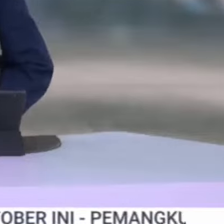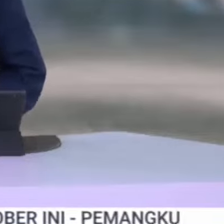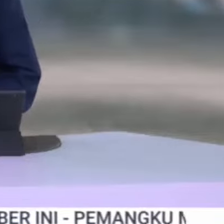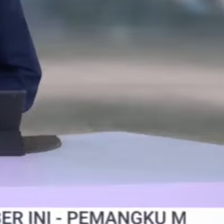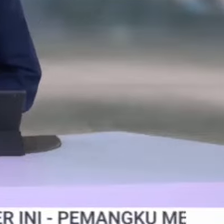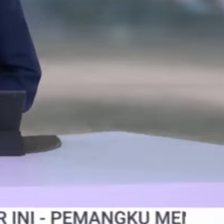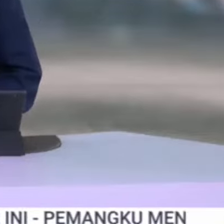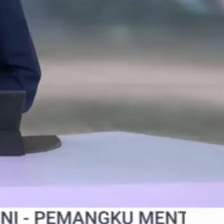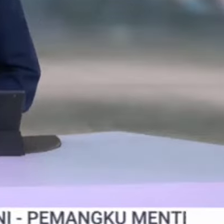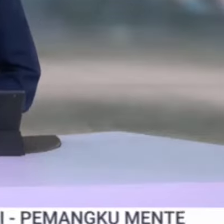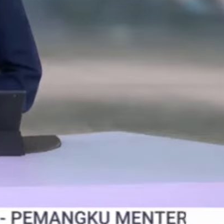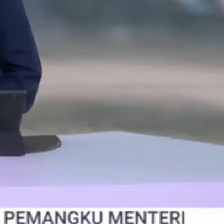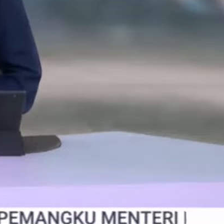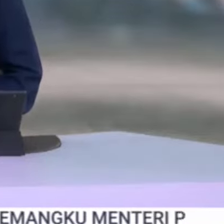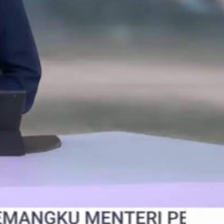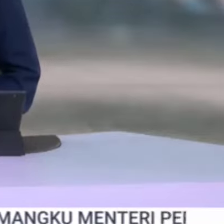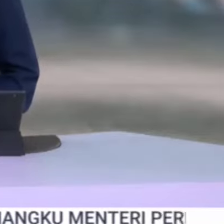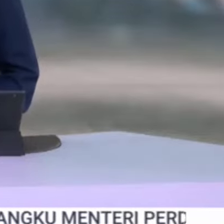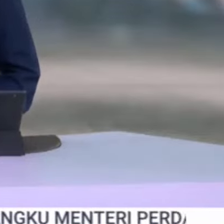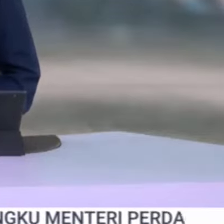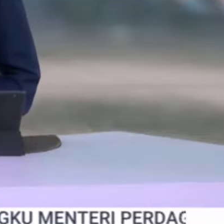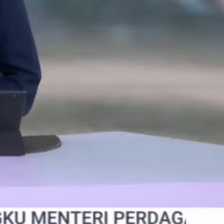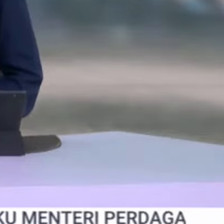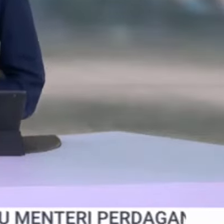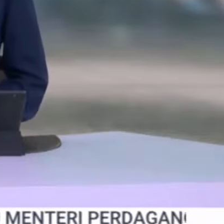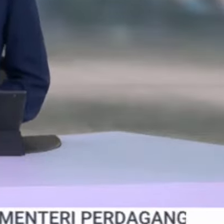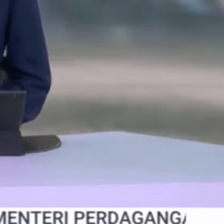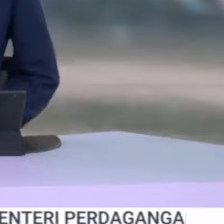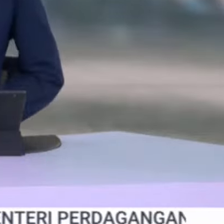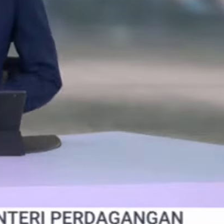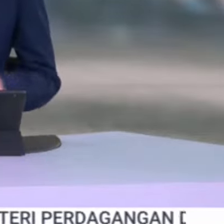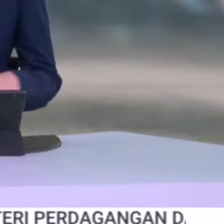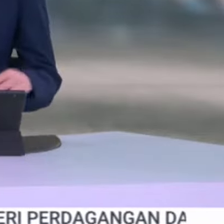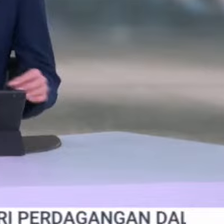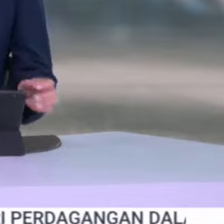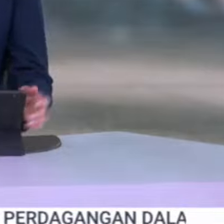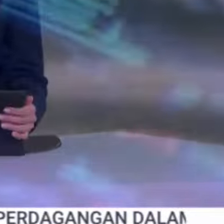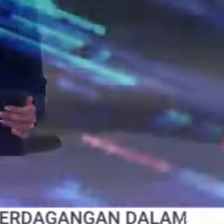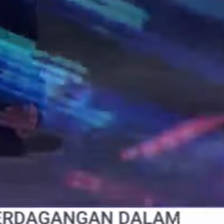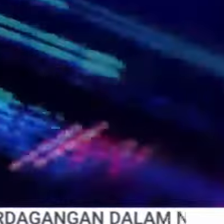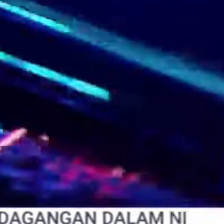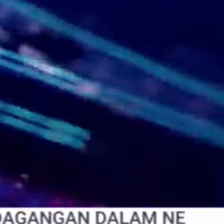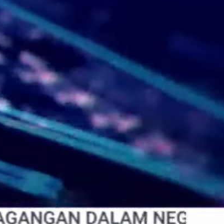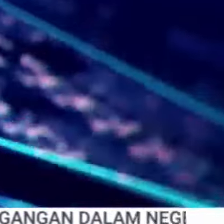Diteruskan dengan stadium RTM malam ini bersama oto Osman